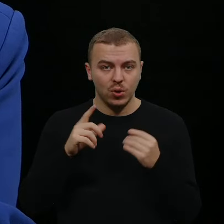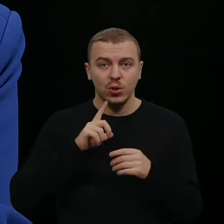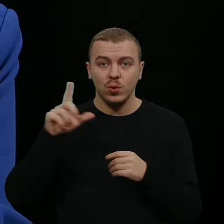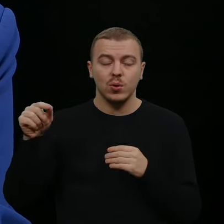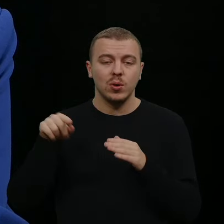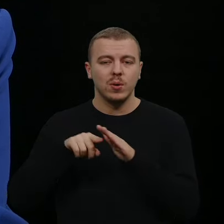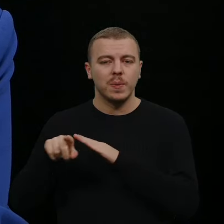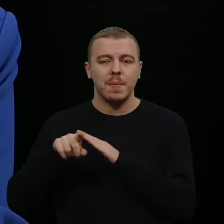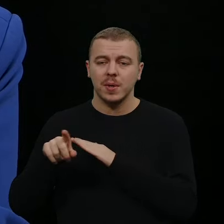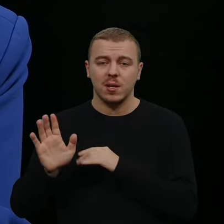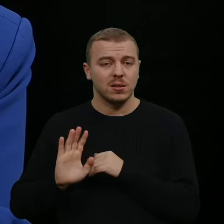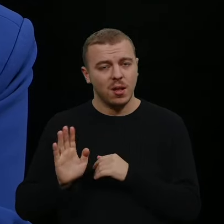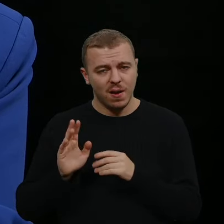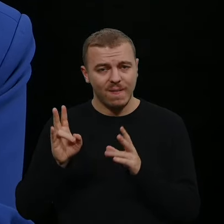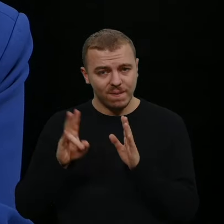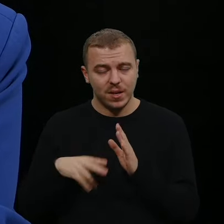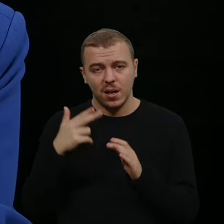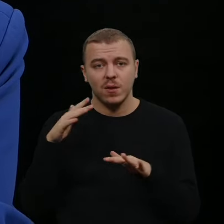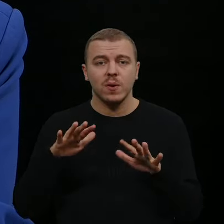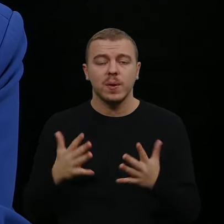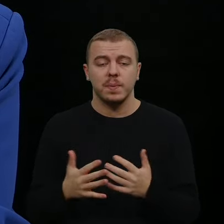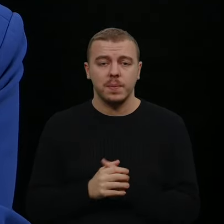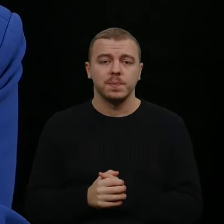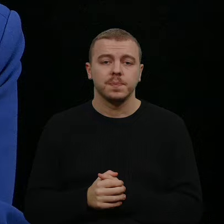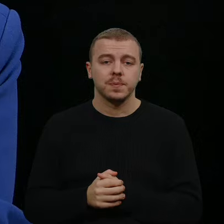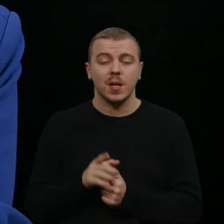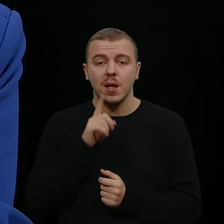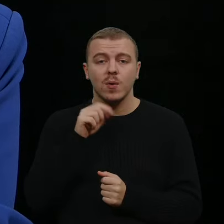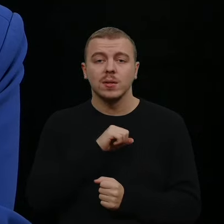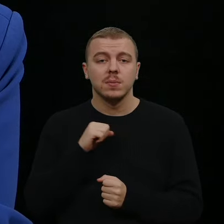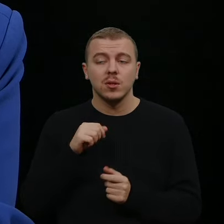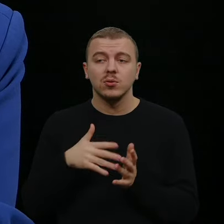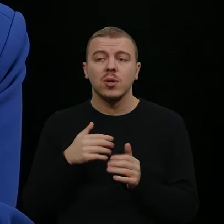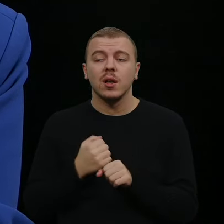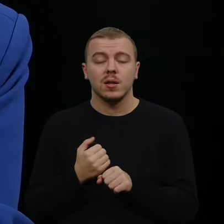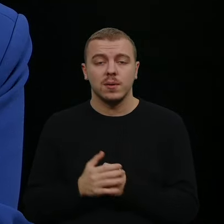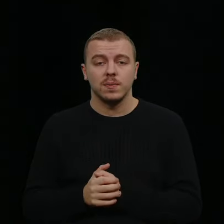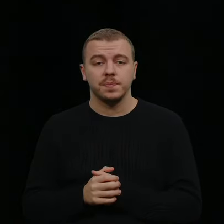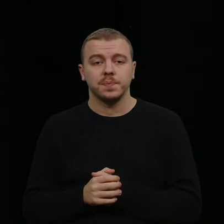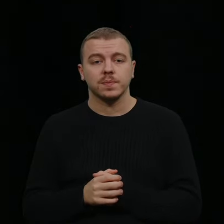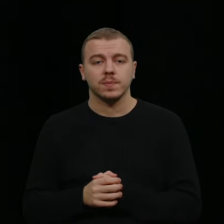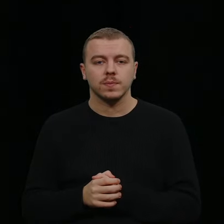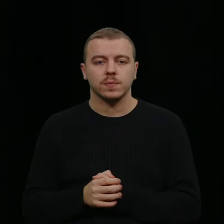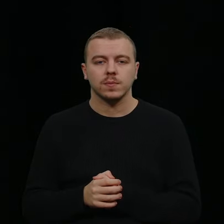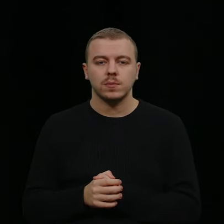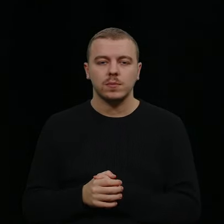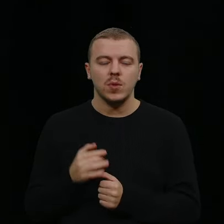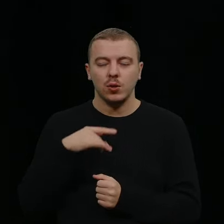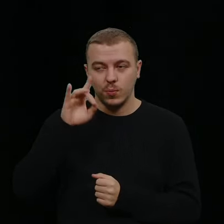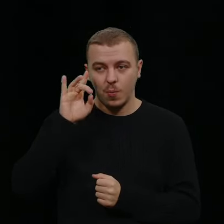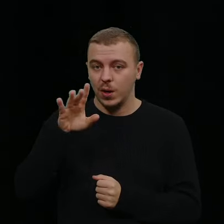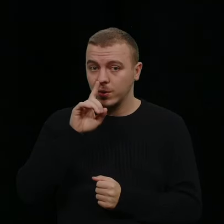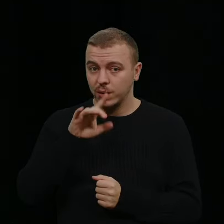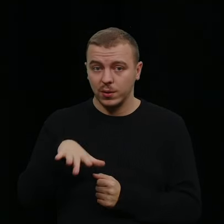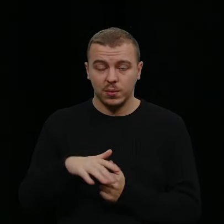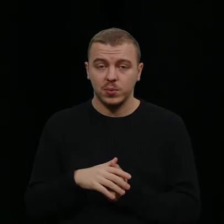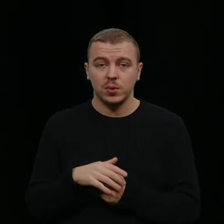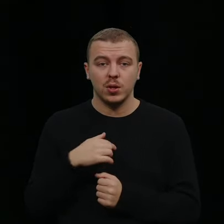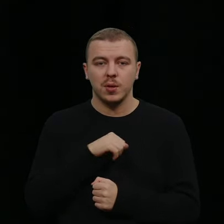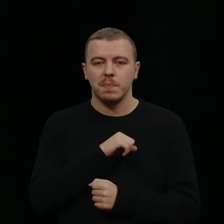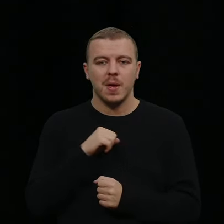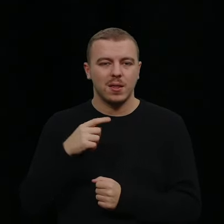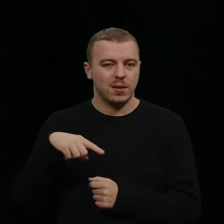į užsienį kur nors dirbti. Na, ką daryti su jaunais medikais? Nu, aš gal nebūsiu labai populiarus